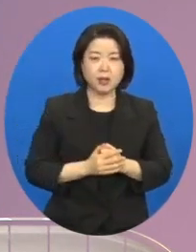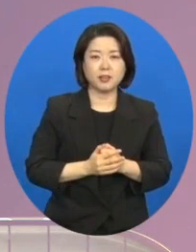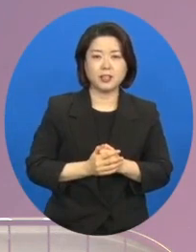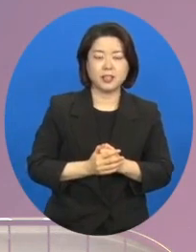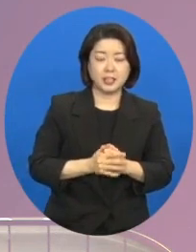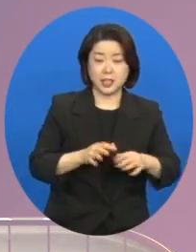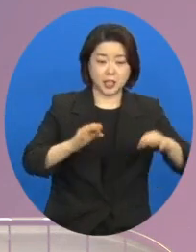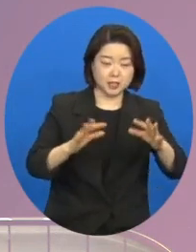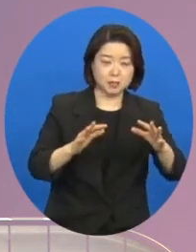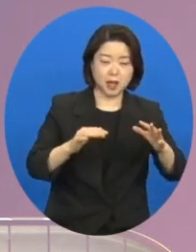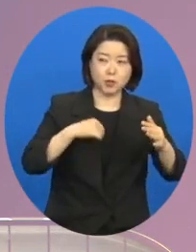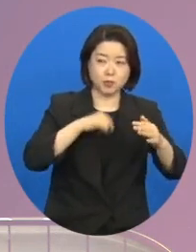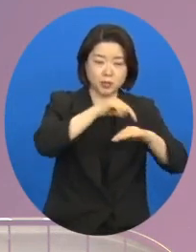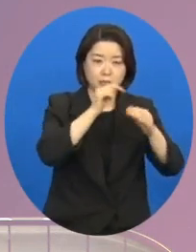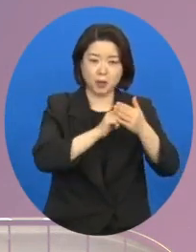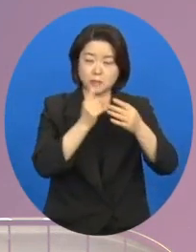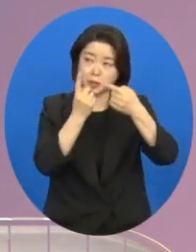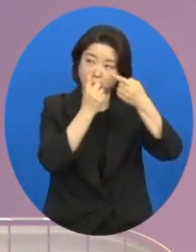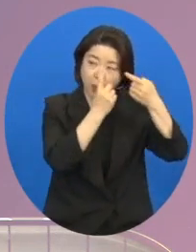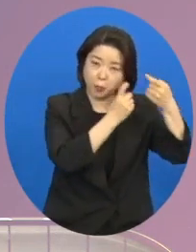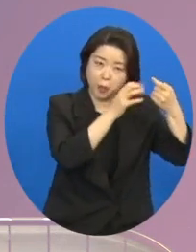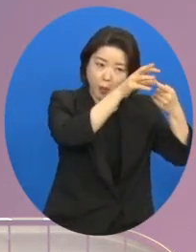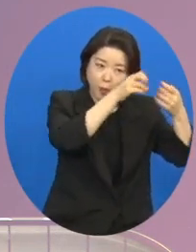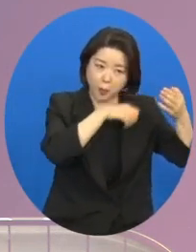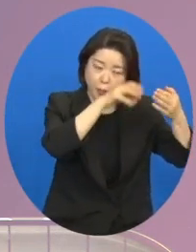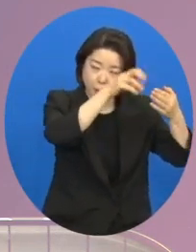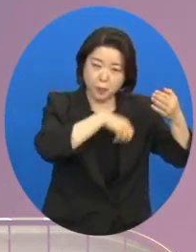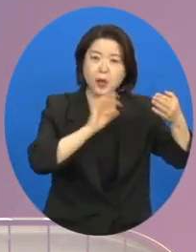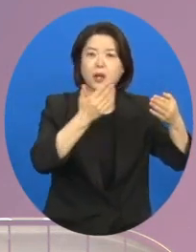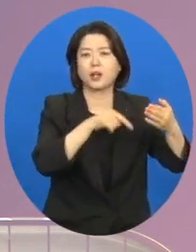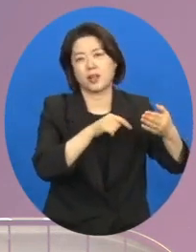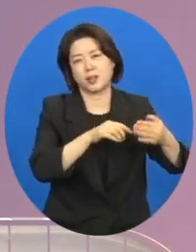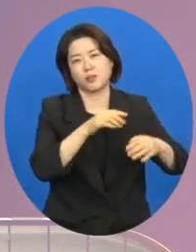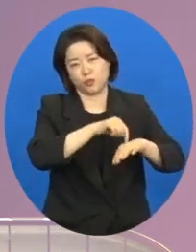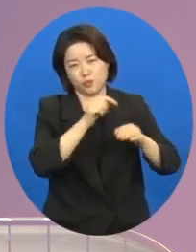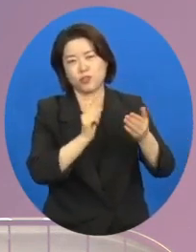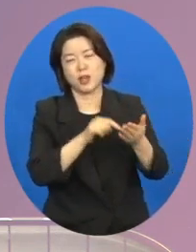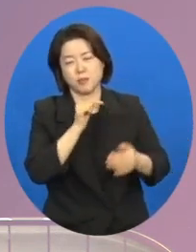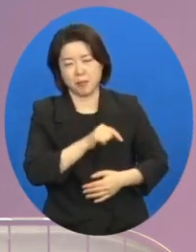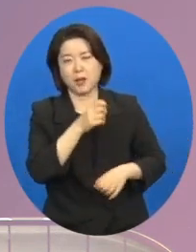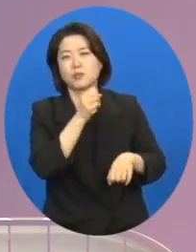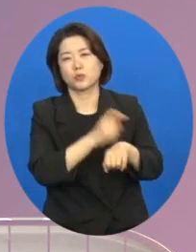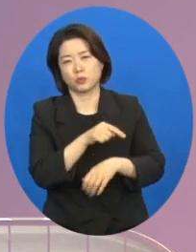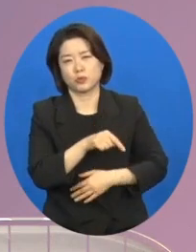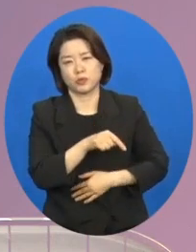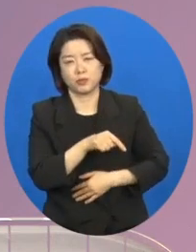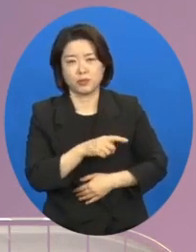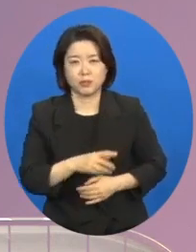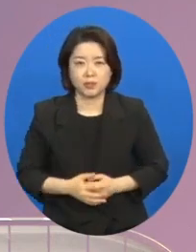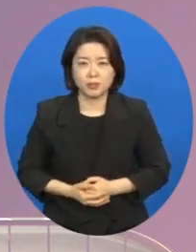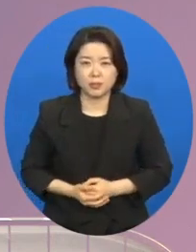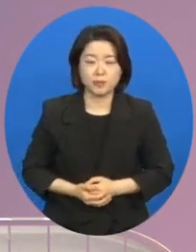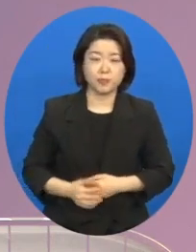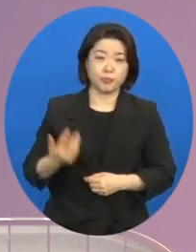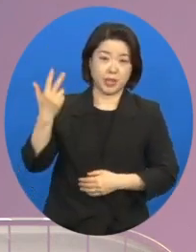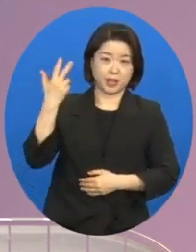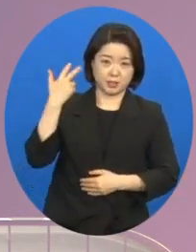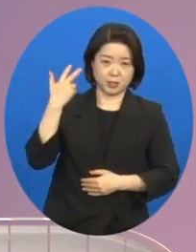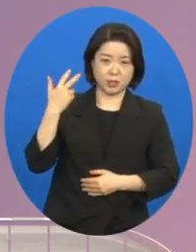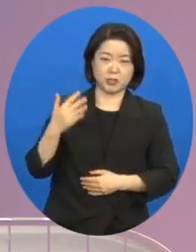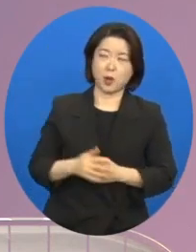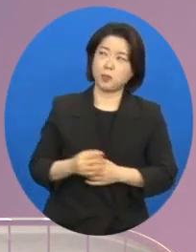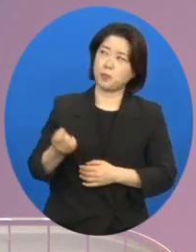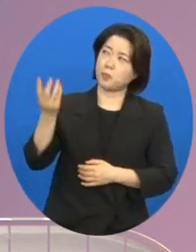주님이 거하실 수 없는 마음이 되어버린다는 것이 바로 우리의 속성이라는 거죠. 지난주, 벌써